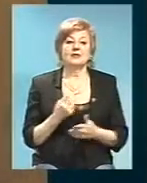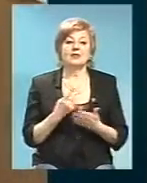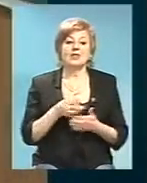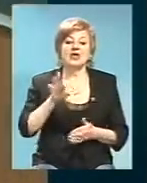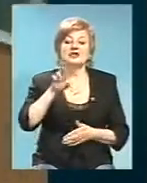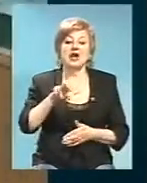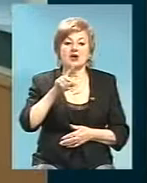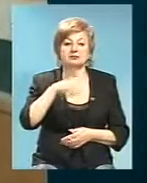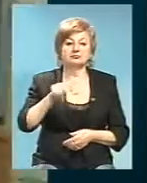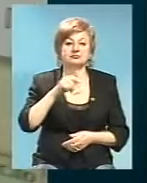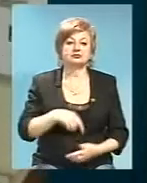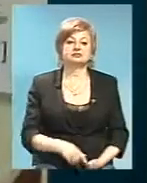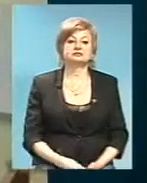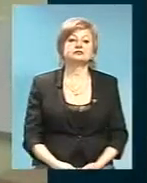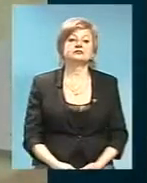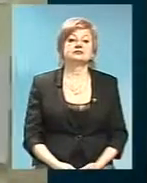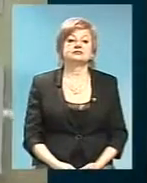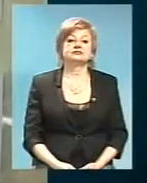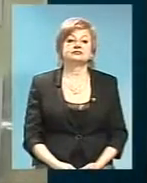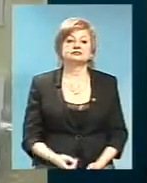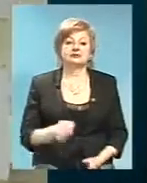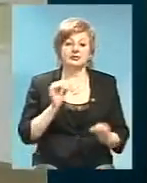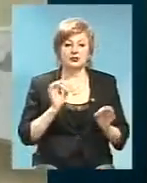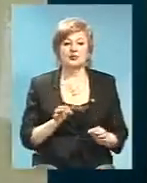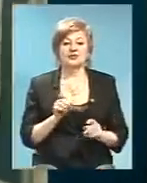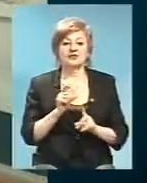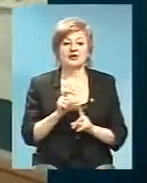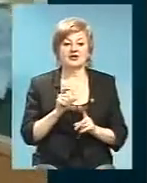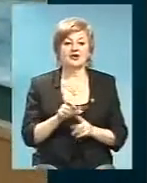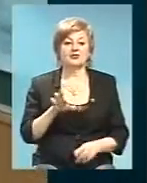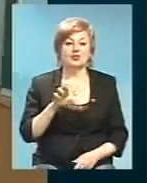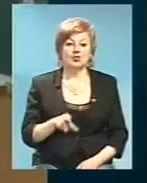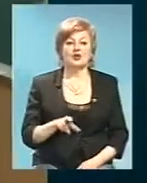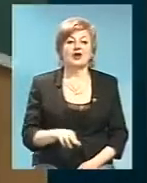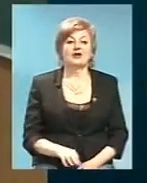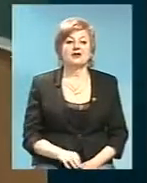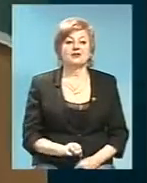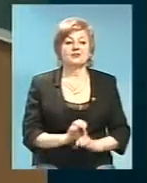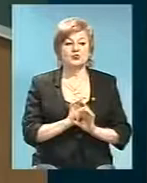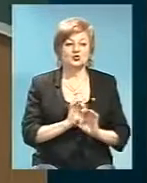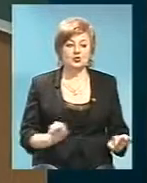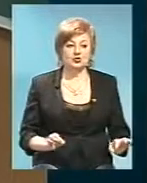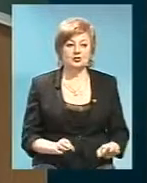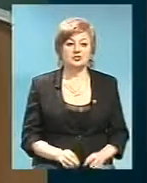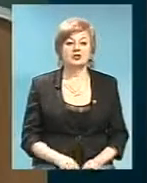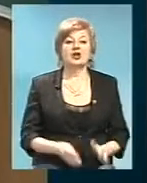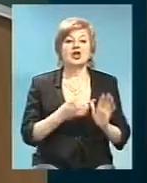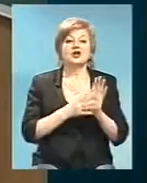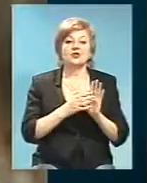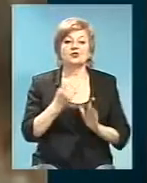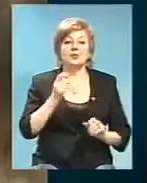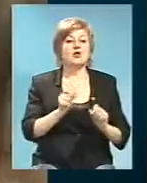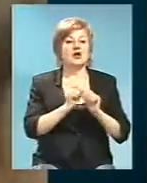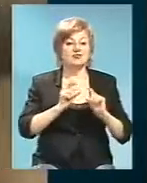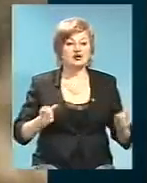я. А ну де вона? Ось вона, букавка, чудова моя зайка. 91-ша школа